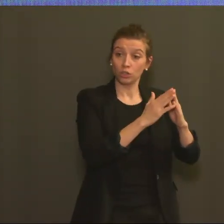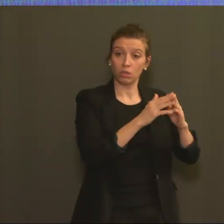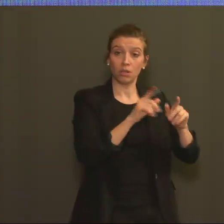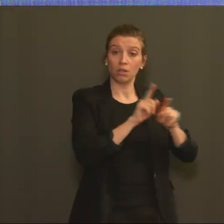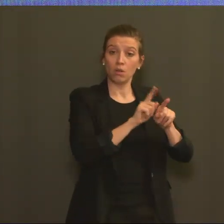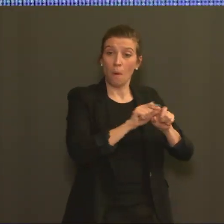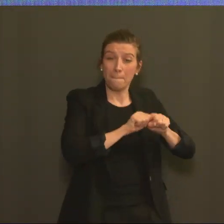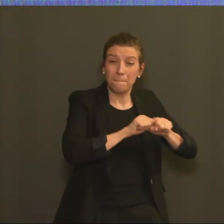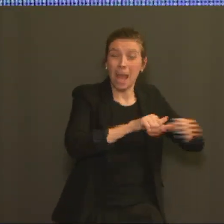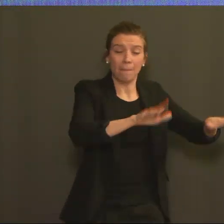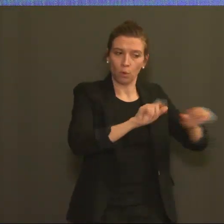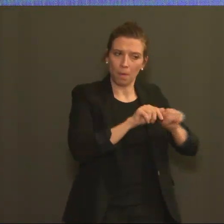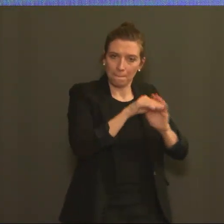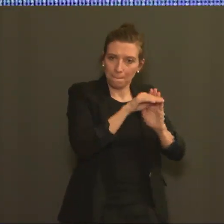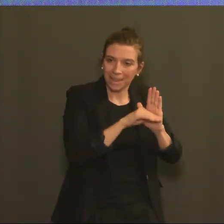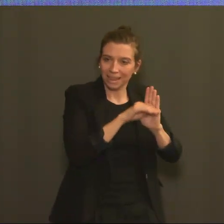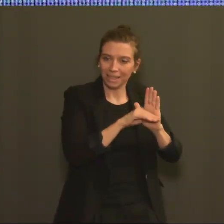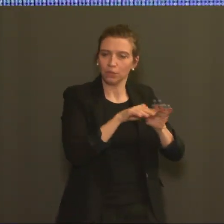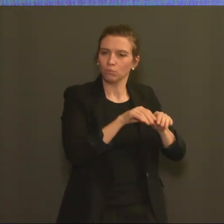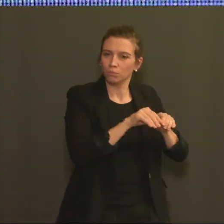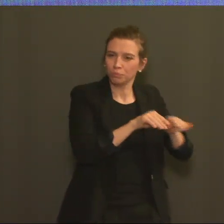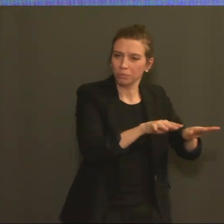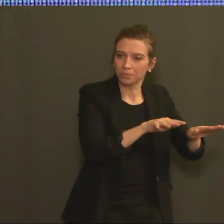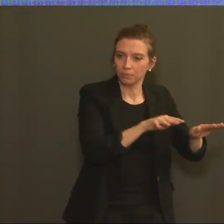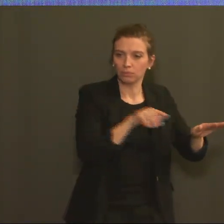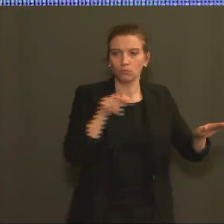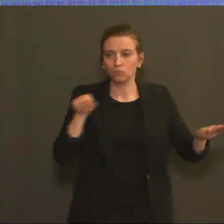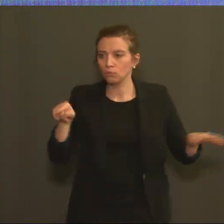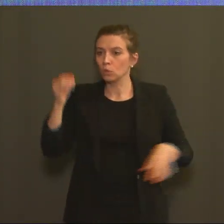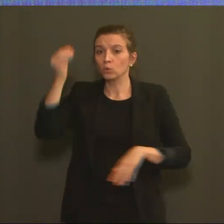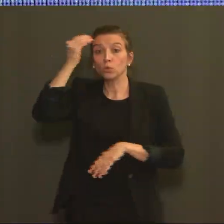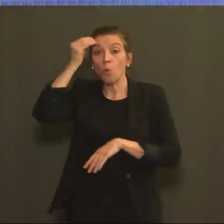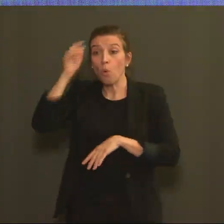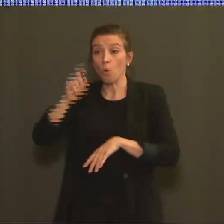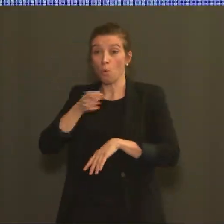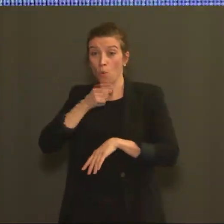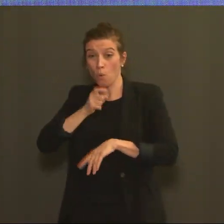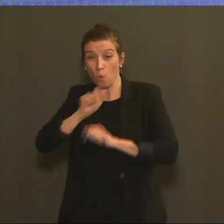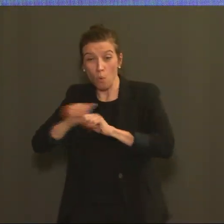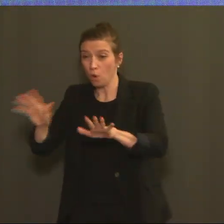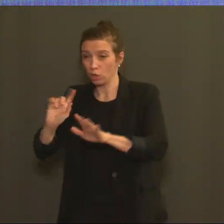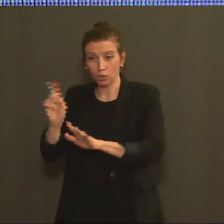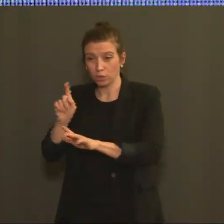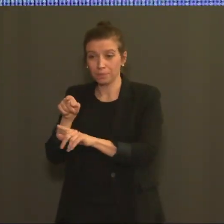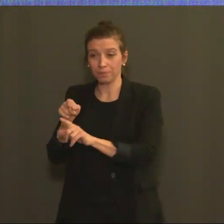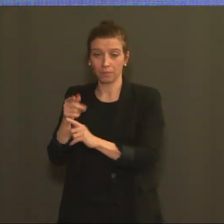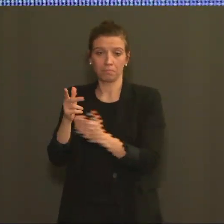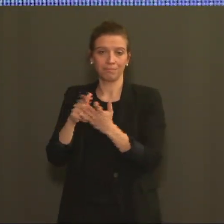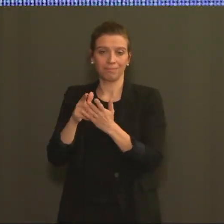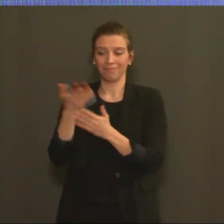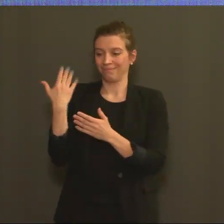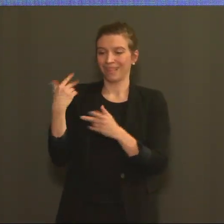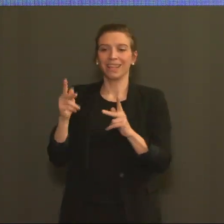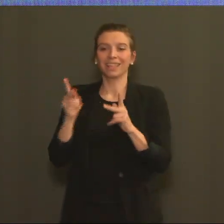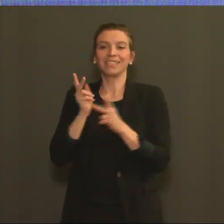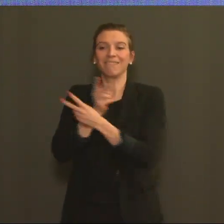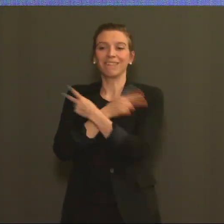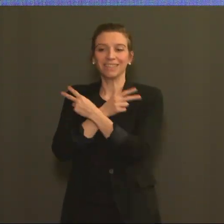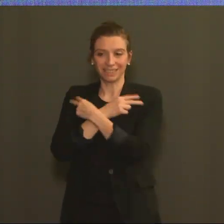en ook in de scholen zijn er minder uitbraken in de eerste week na de kerstvakantie in vergelijking met de eerste week na de